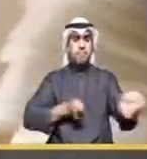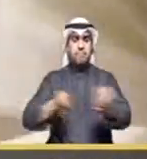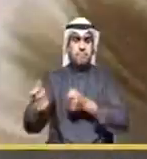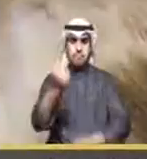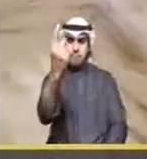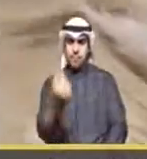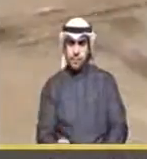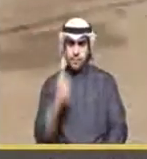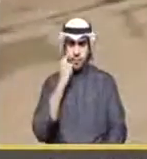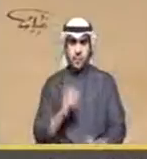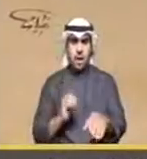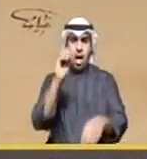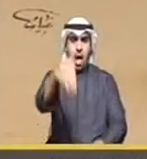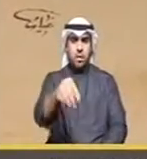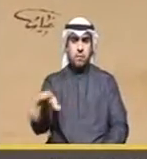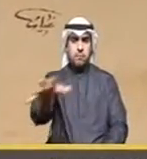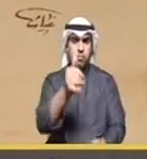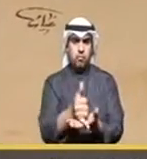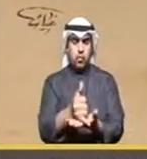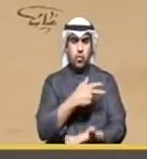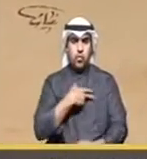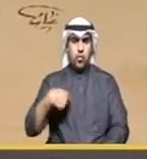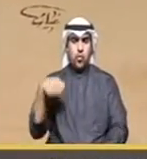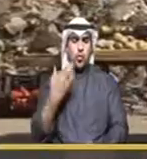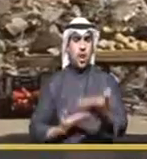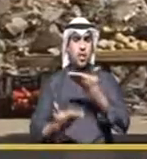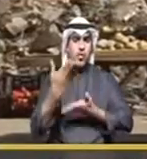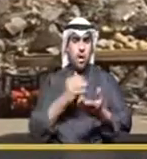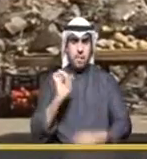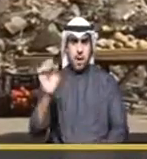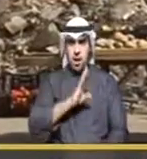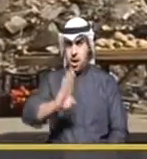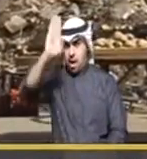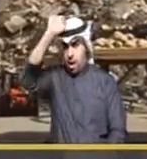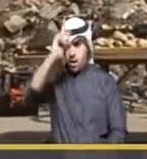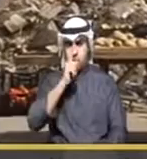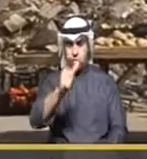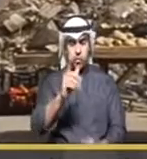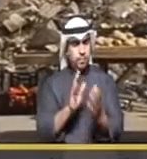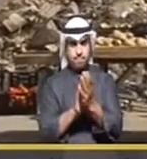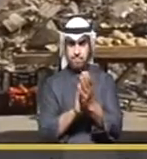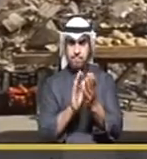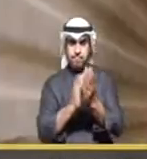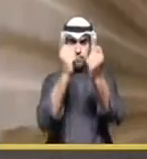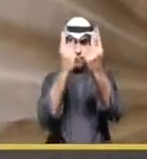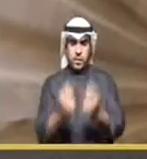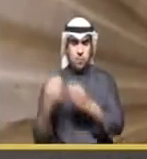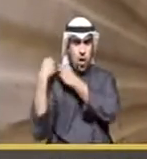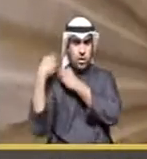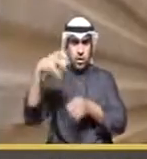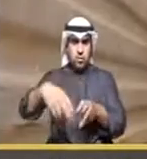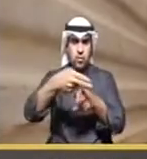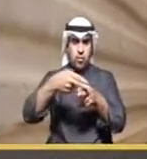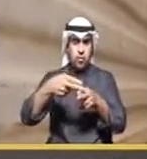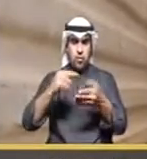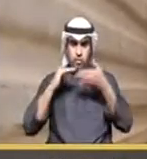وصلت إلى الوكلاء المعتمدين من قبل وزارة التجارة العراقية، الذين أشادوا بدورهم بتلك المبادرة واعتبروها